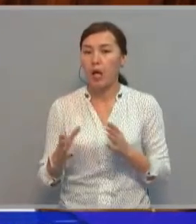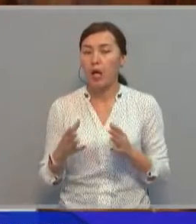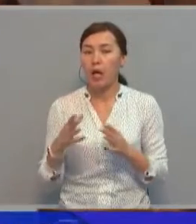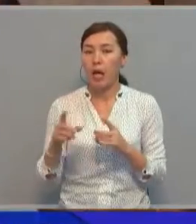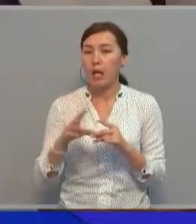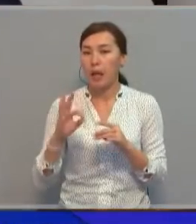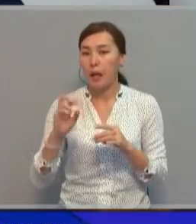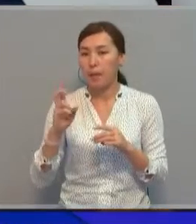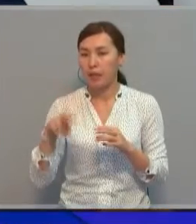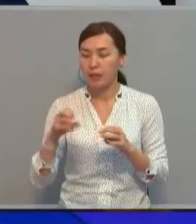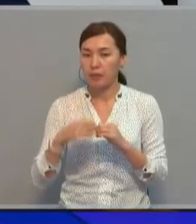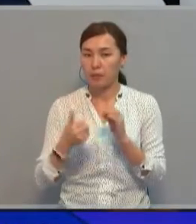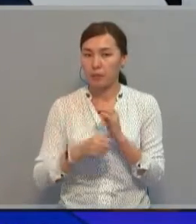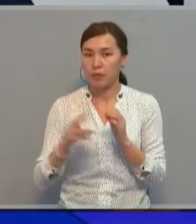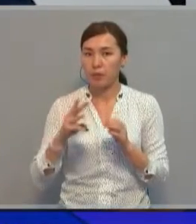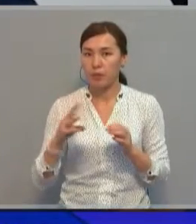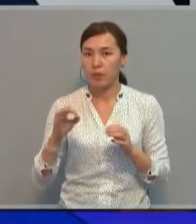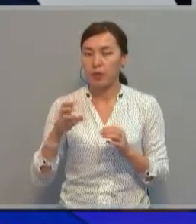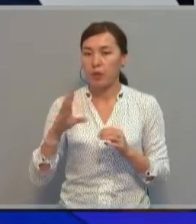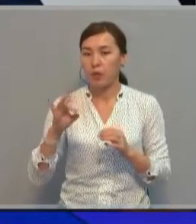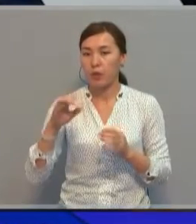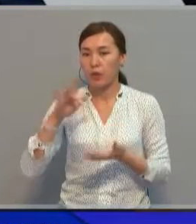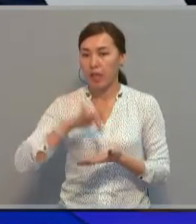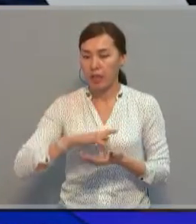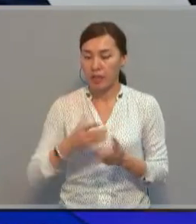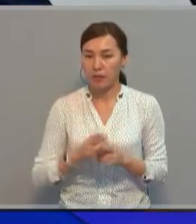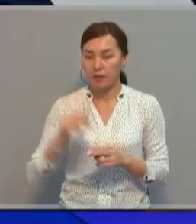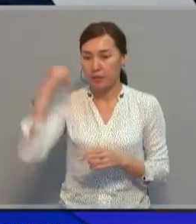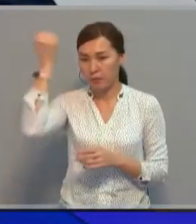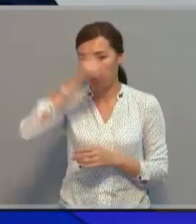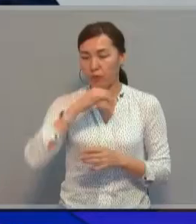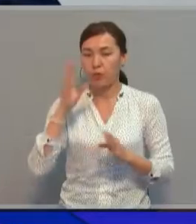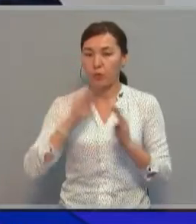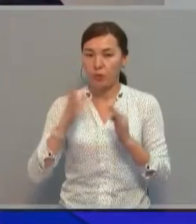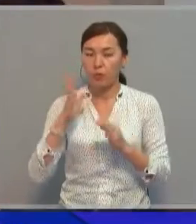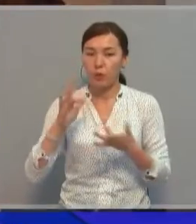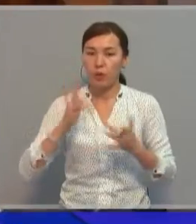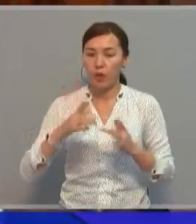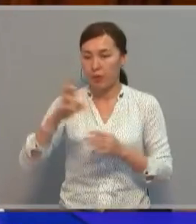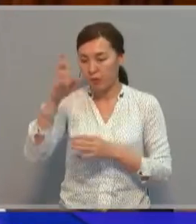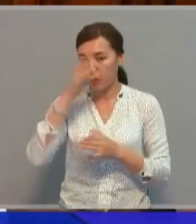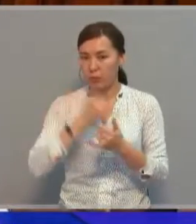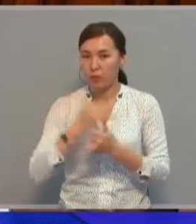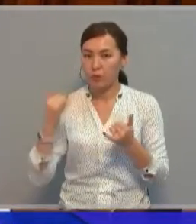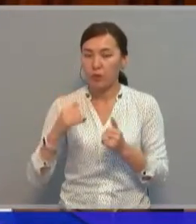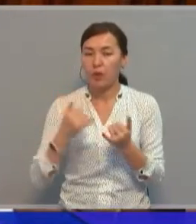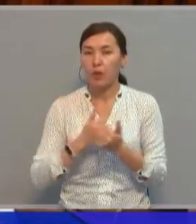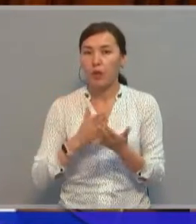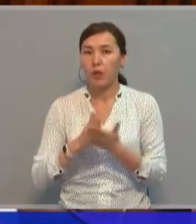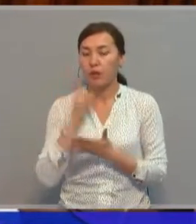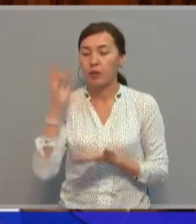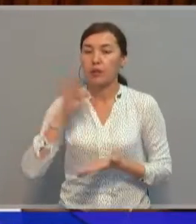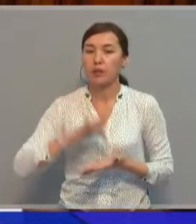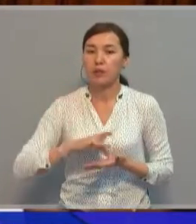оптический кабель в 16 микрорайонах и жилых массивах города. В этом году будет создан портал государственных услуг и сервисов